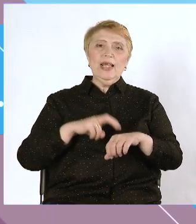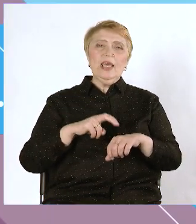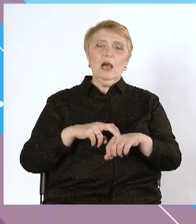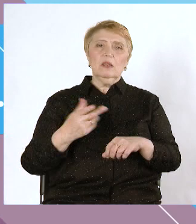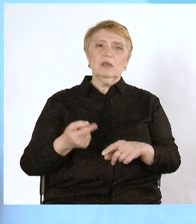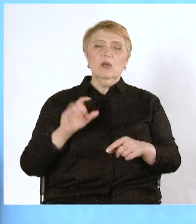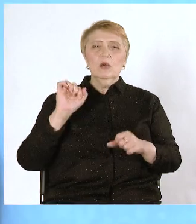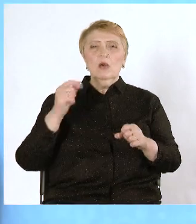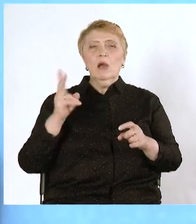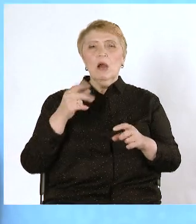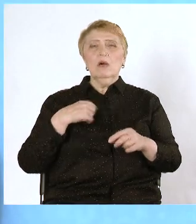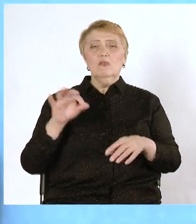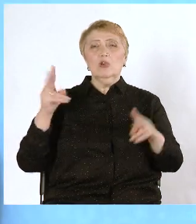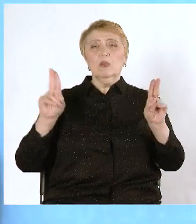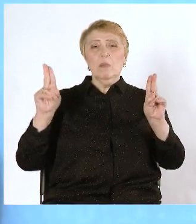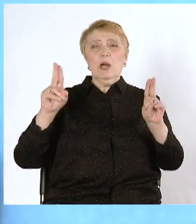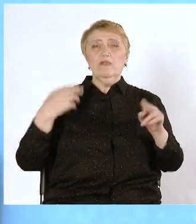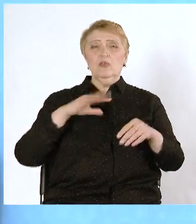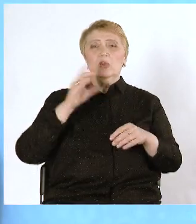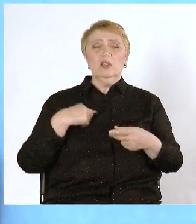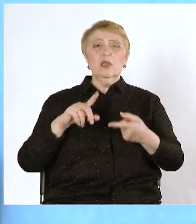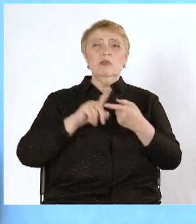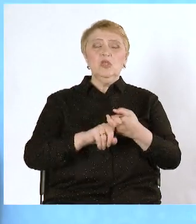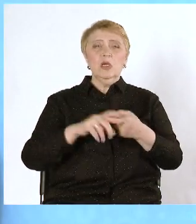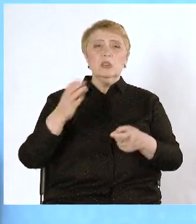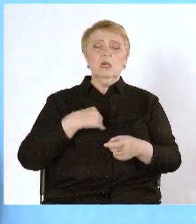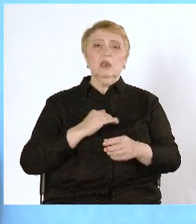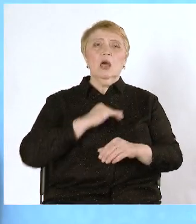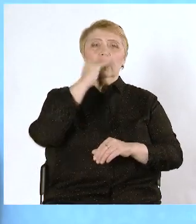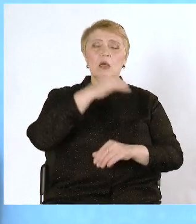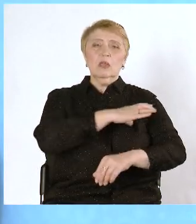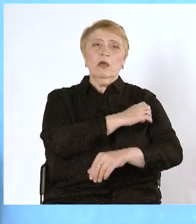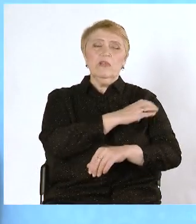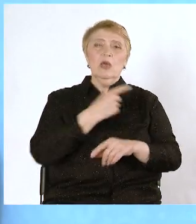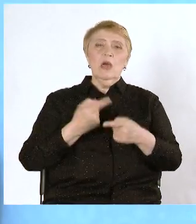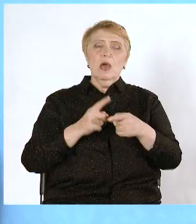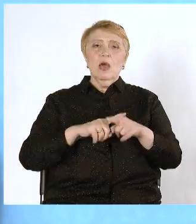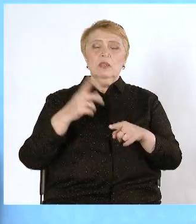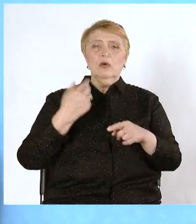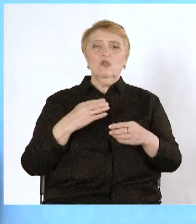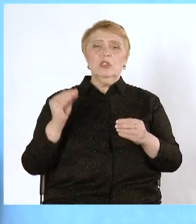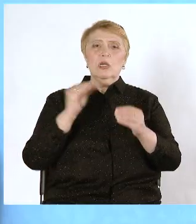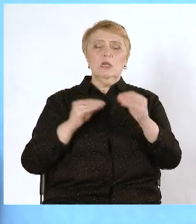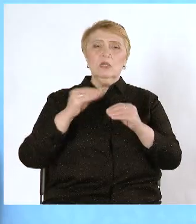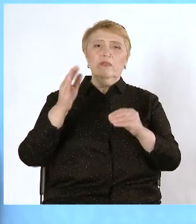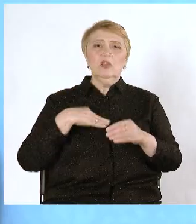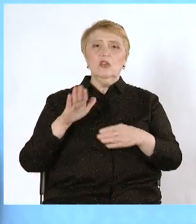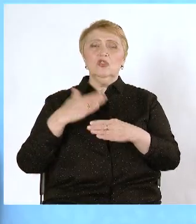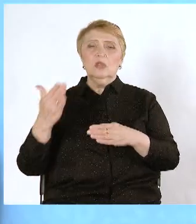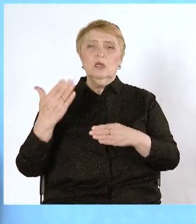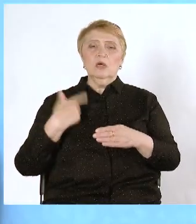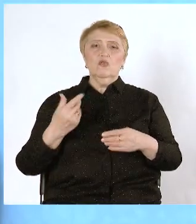совмещается еще и vac артериальной гипертонии мы говорим что это составные части так называемого смертельного